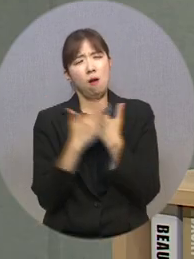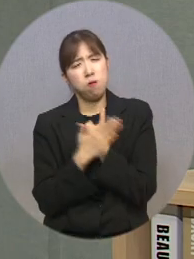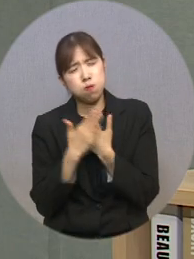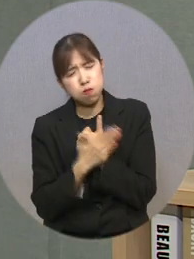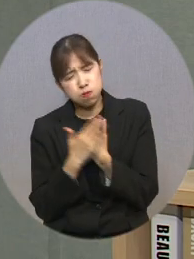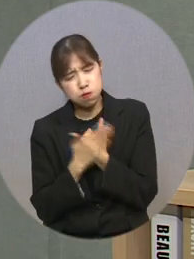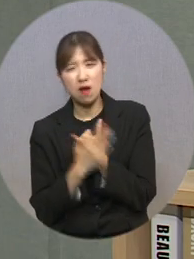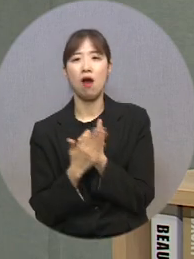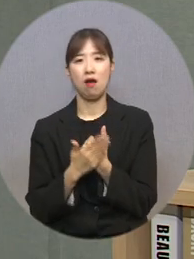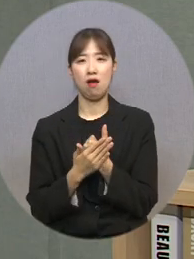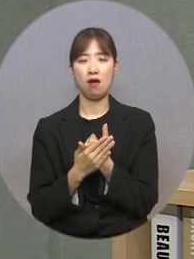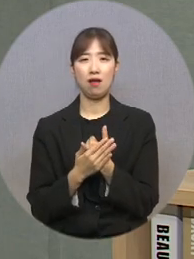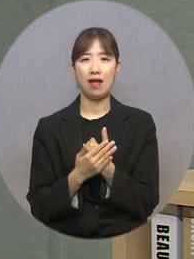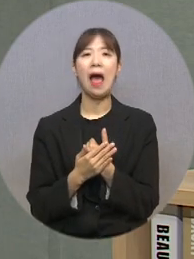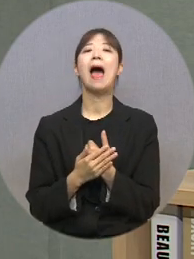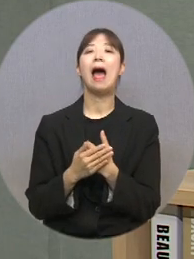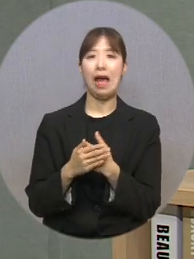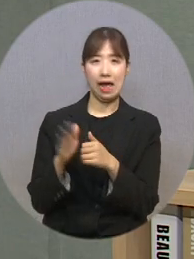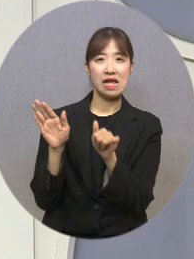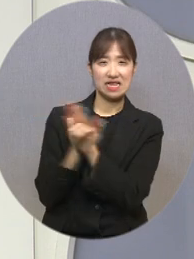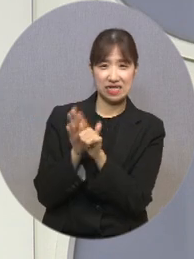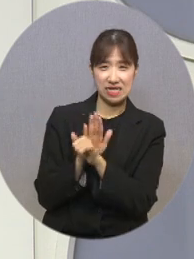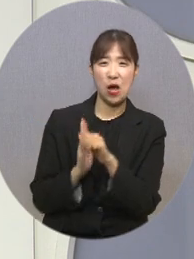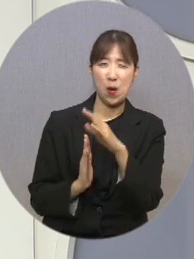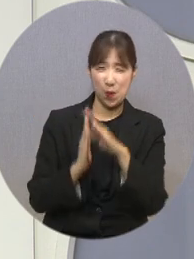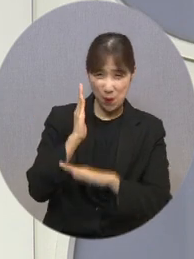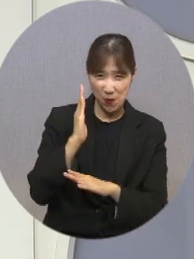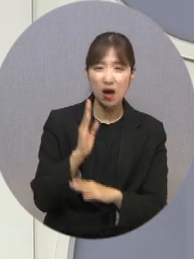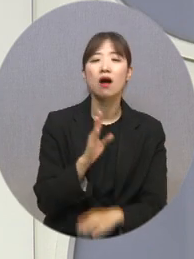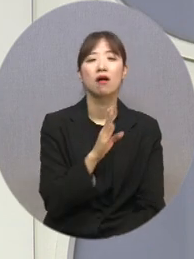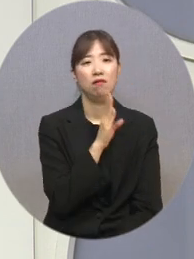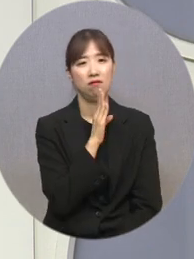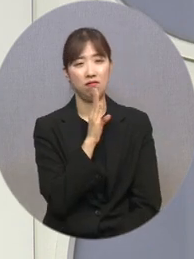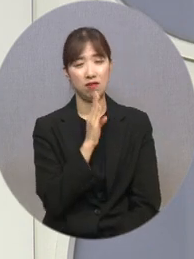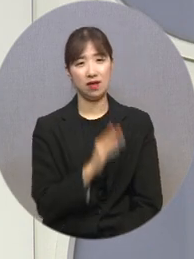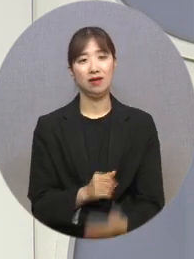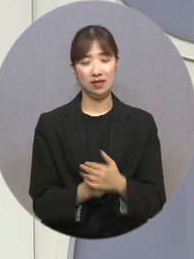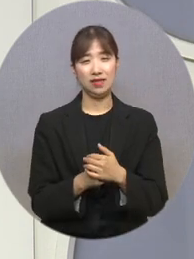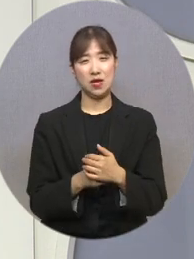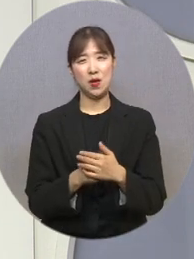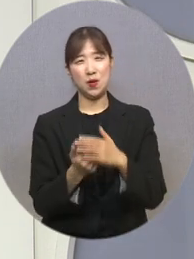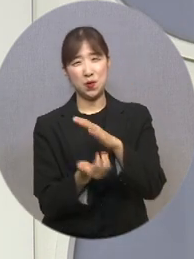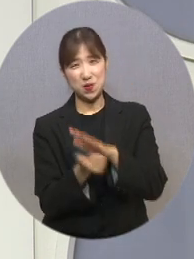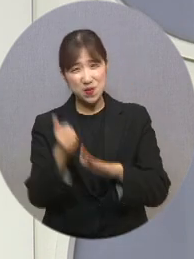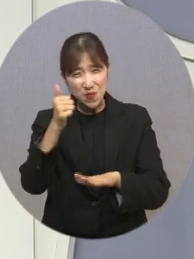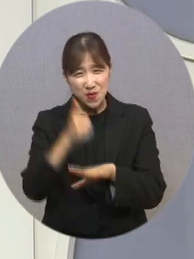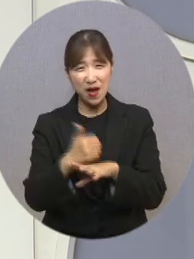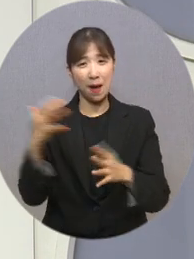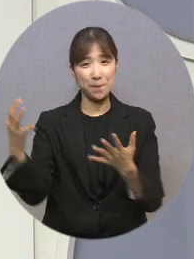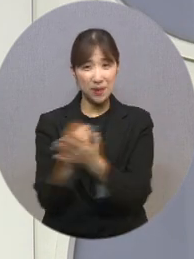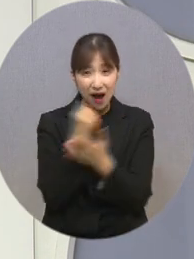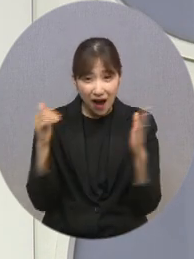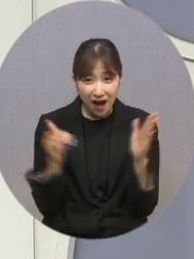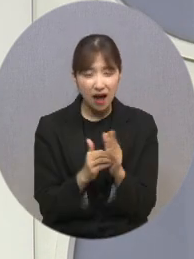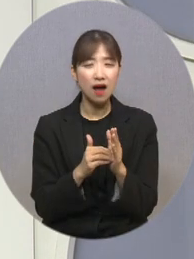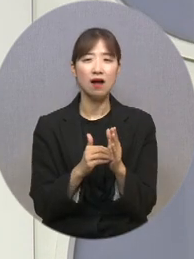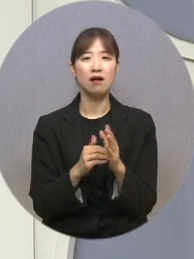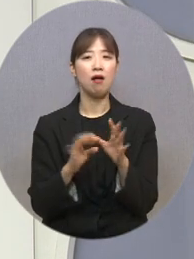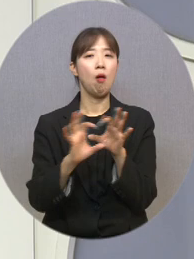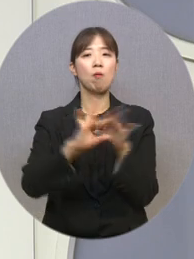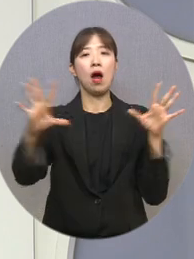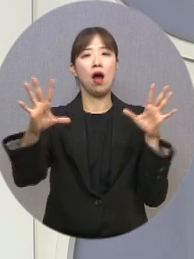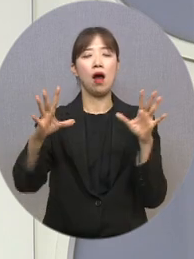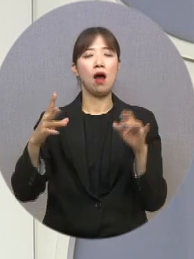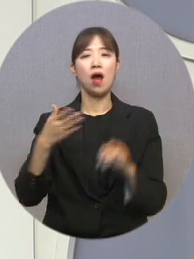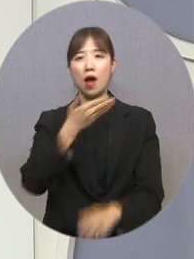잘해주고요. 아, 그다음에 과잉 친절. 예, 예. 그리고 나서 이제 목적이 달성되면 돈을 일단 받게 되면 이제 연락이 없죠. 연락 두절. 이제